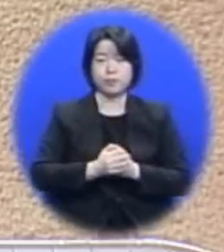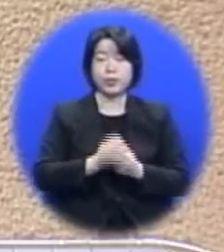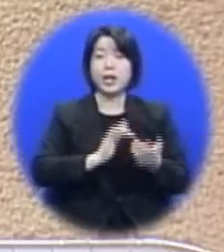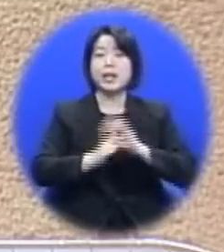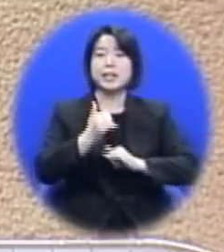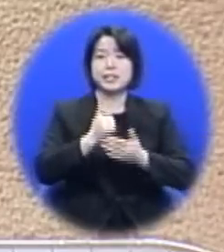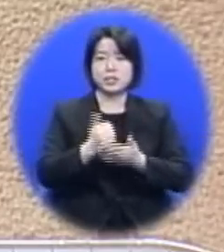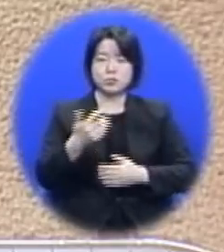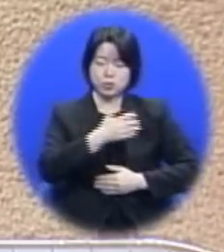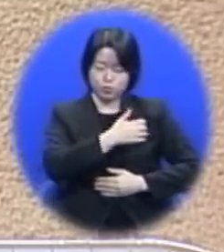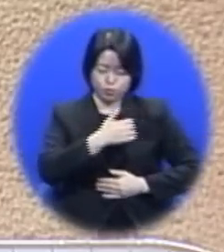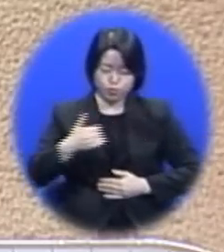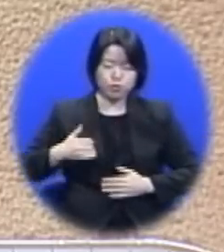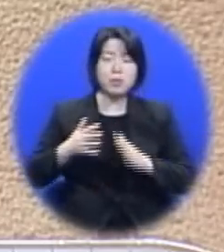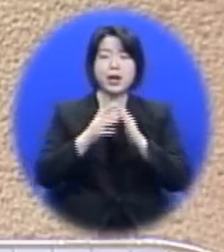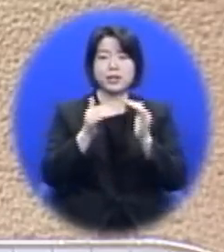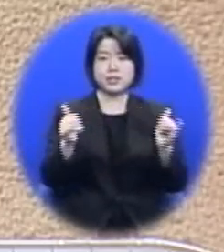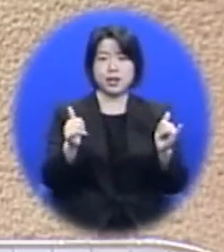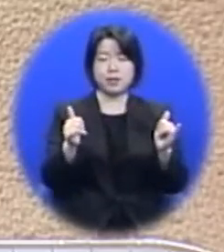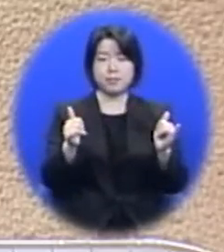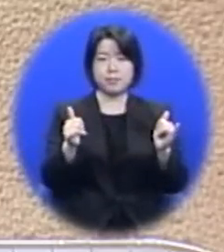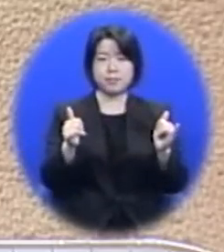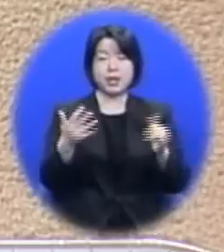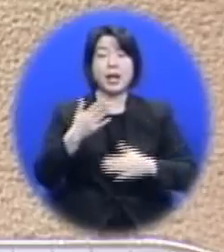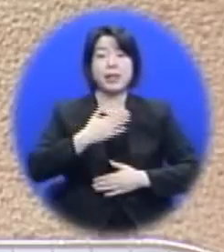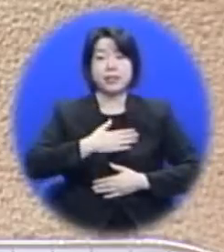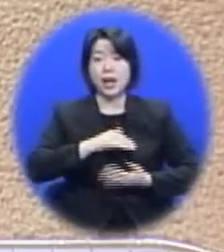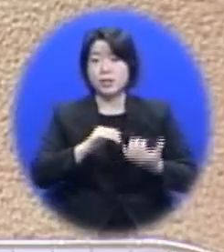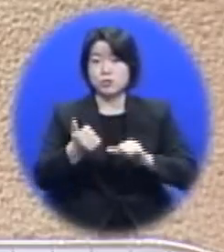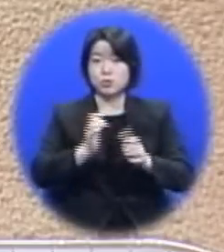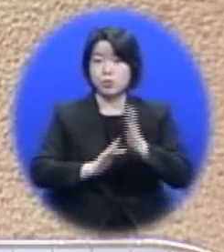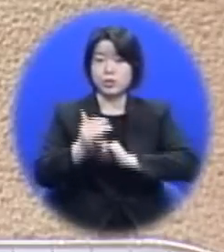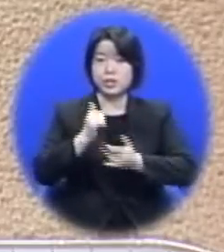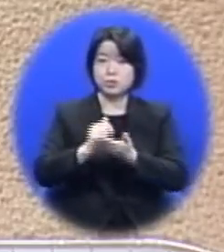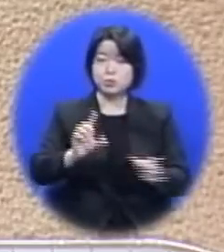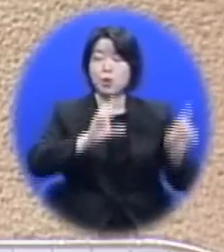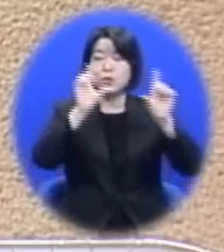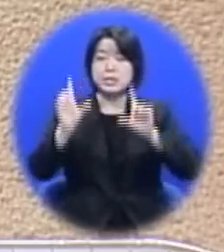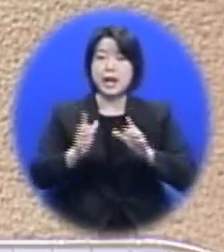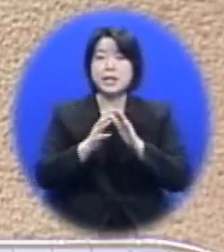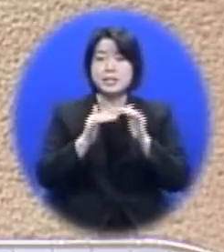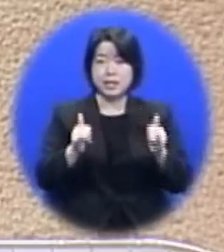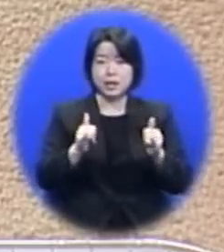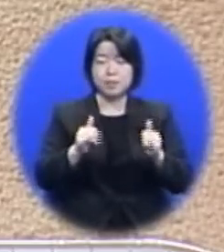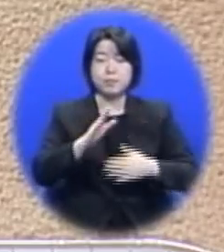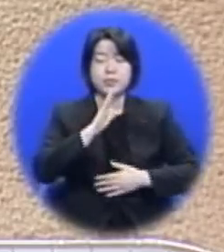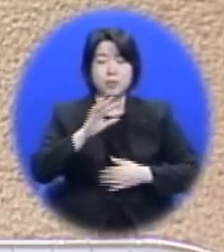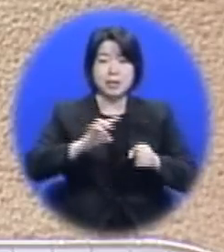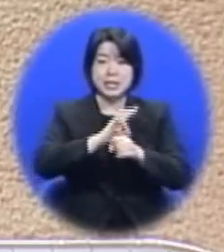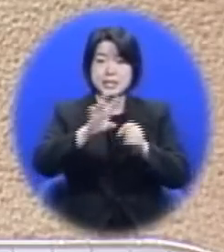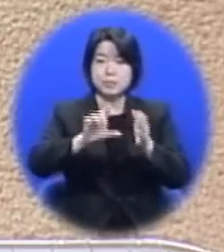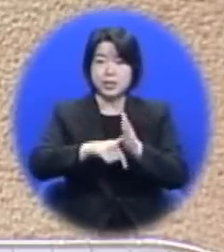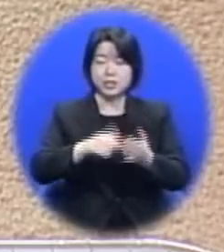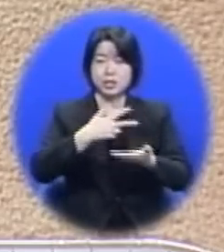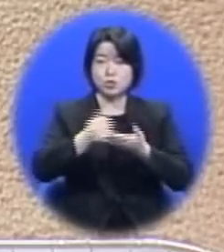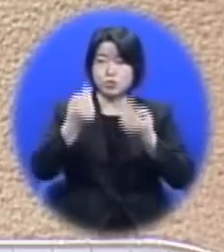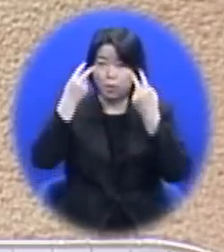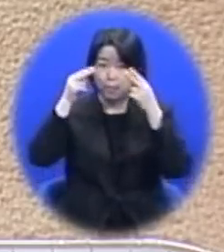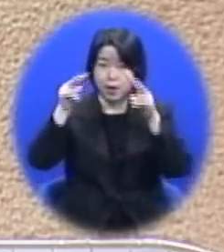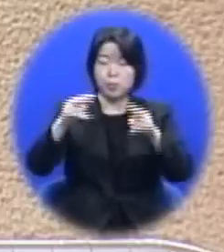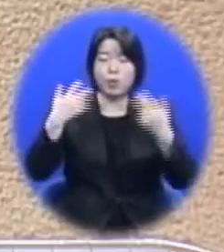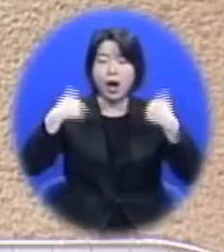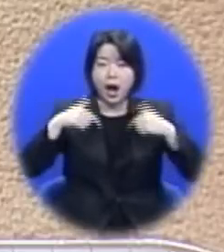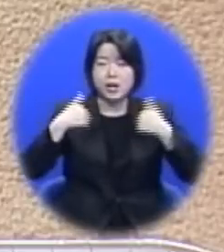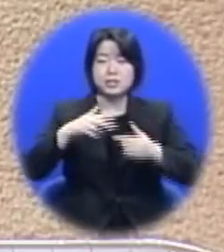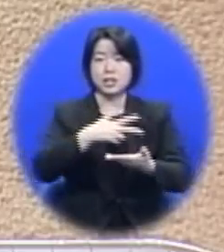예수님으로 충만한 사람, 나는 죽고 예수로 사는 사람, 정말 24시간 주님을 바라보고 항상